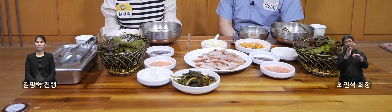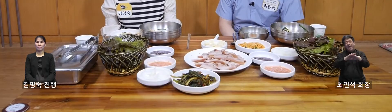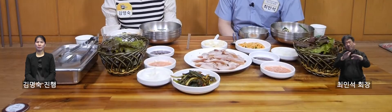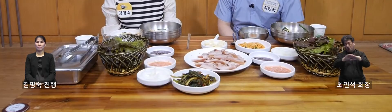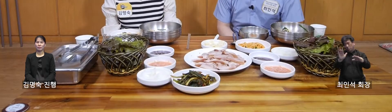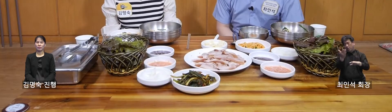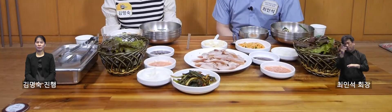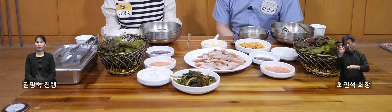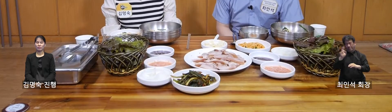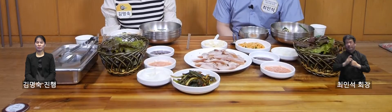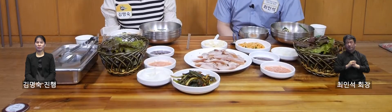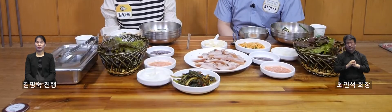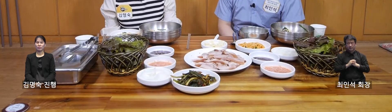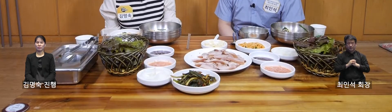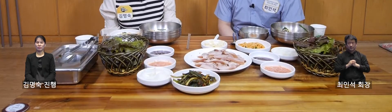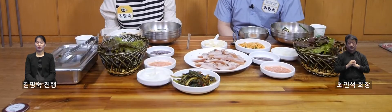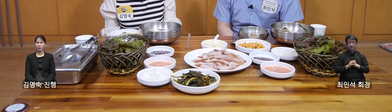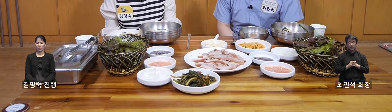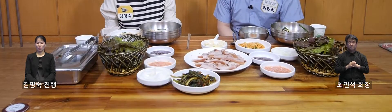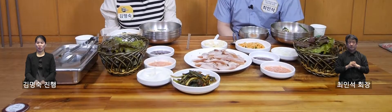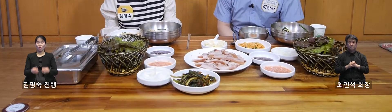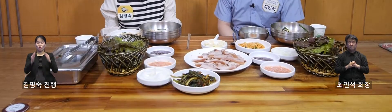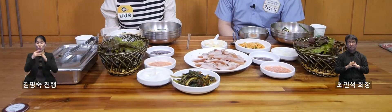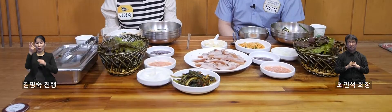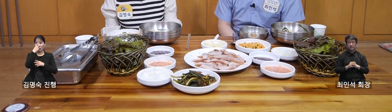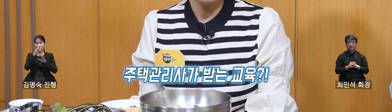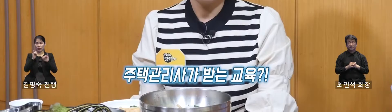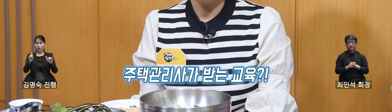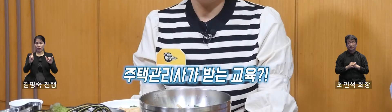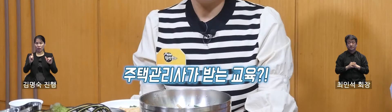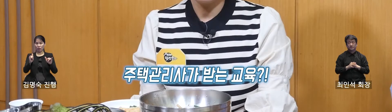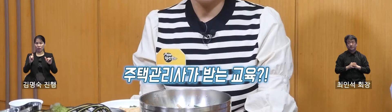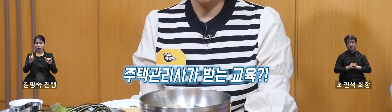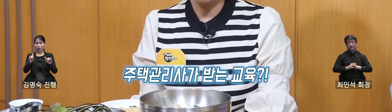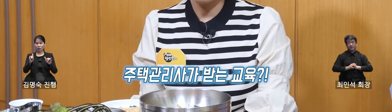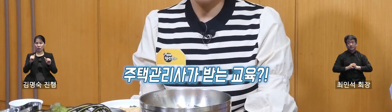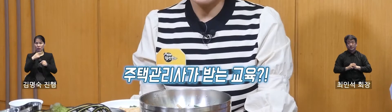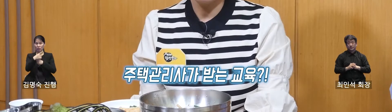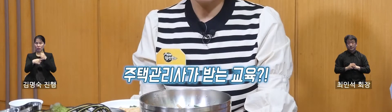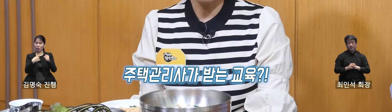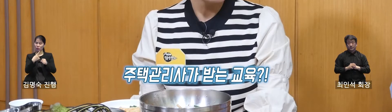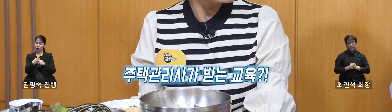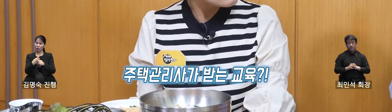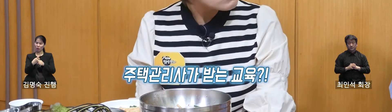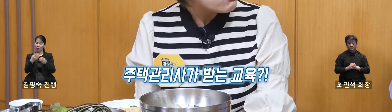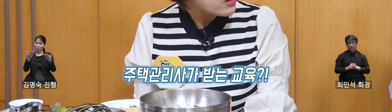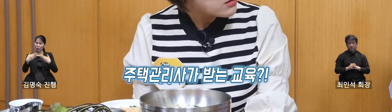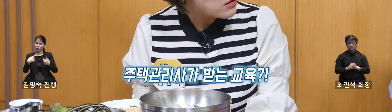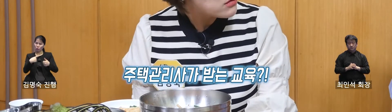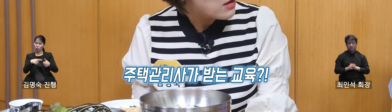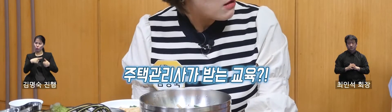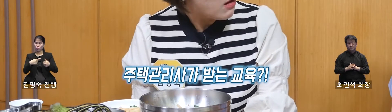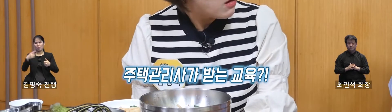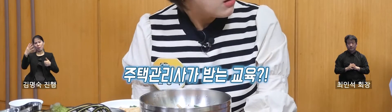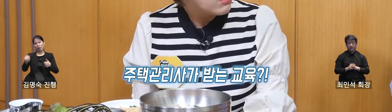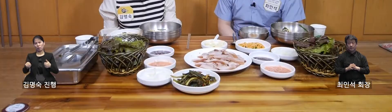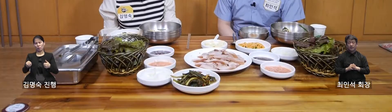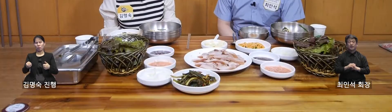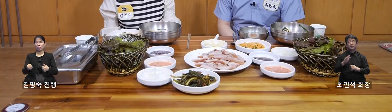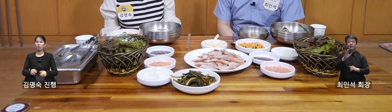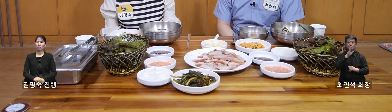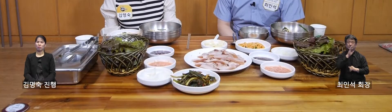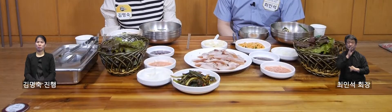있습니다. 그러니까 보니까 우리 주택관리사 분들이 이렇게 1년에 받는 교육들도 꽤 되던데요?